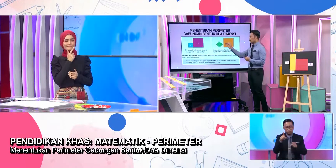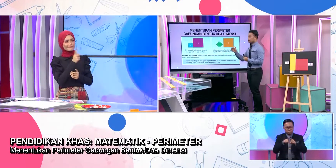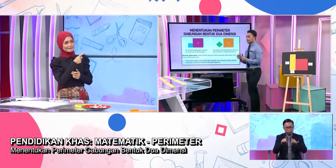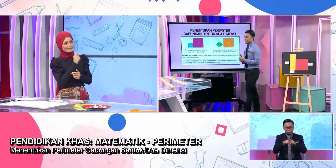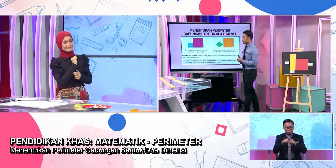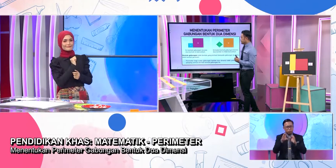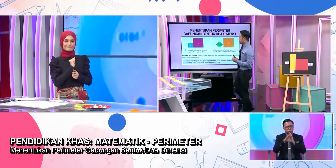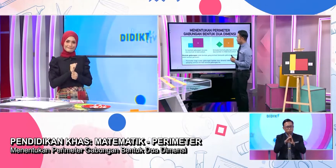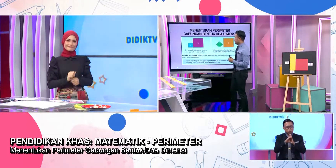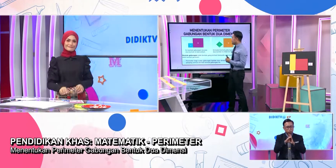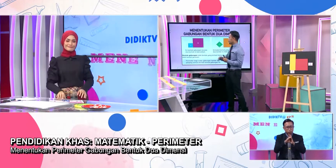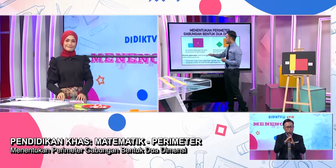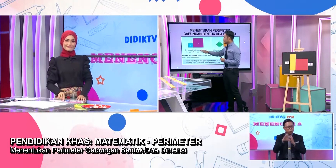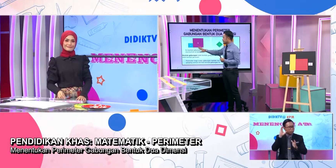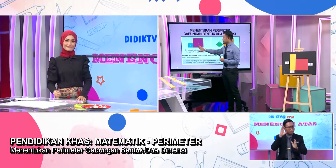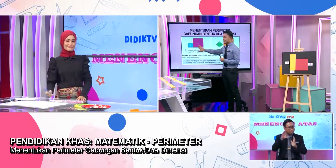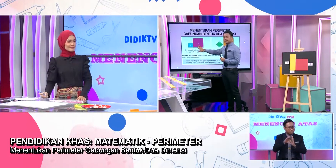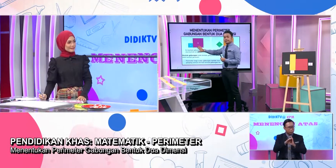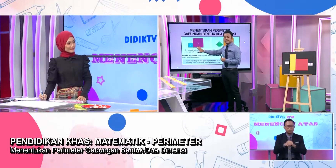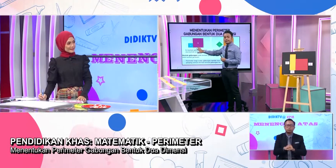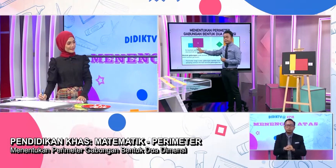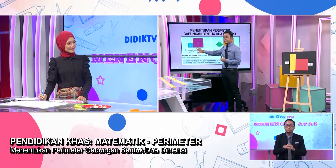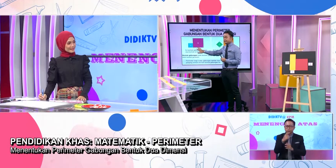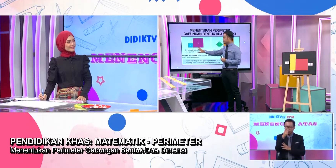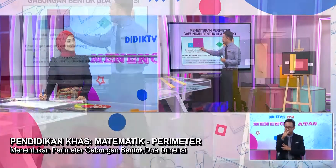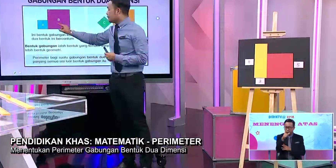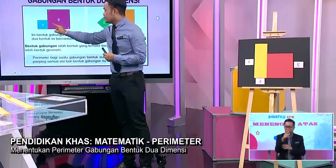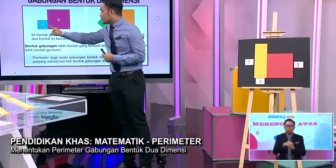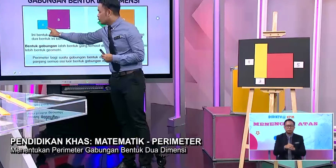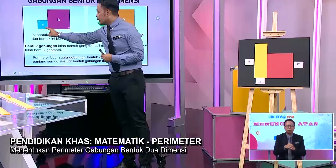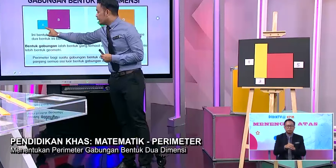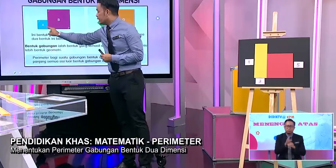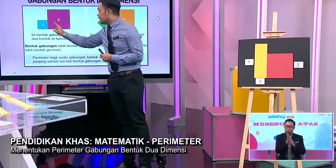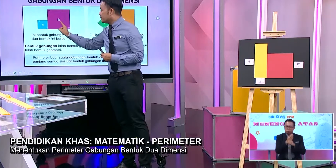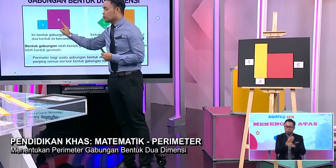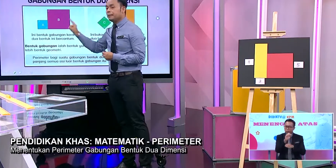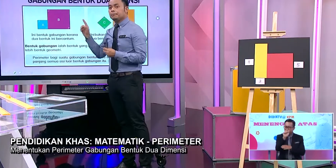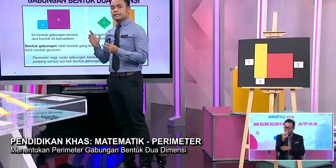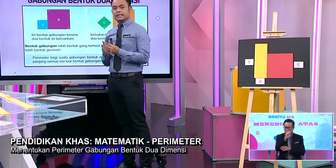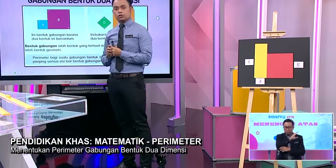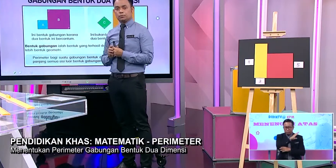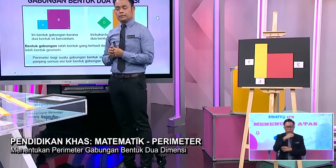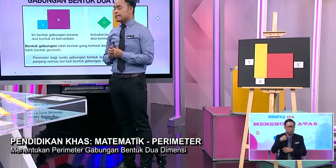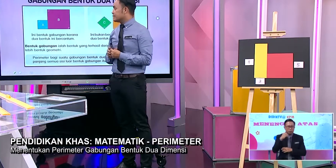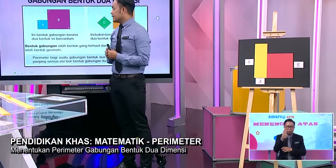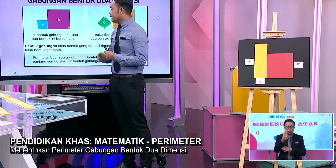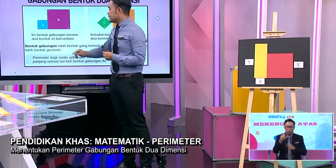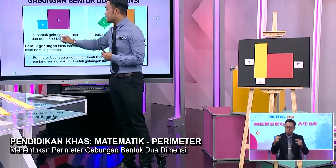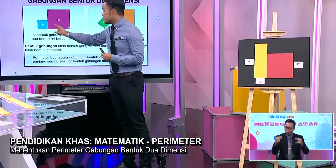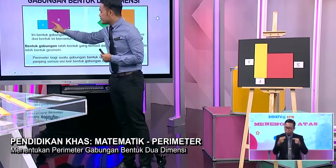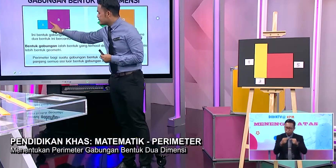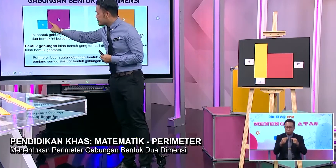contoh gambar yang diberi di sini Oke jika kita lihat di sini bentuk edan bentuk Bible cantum ia